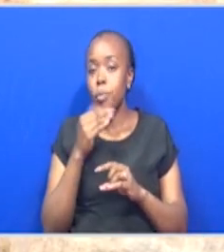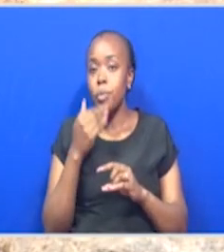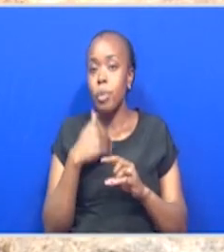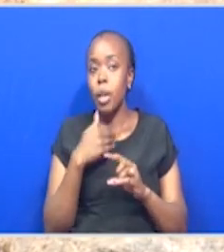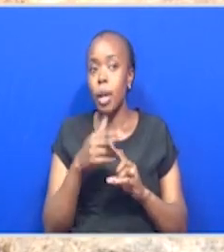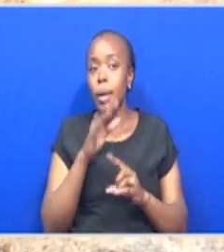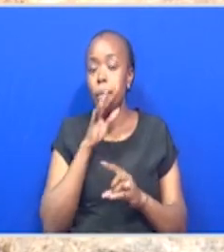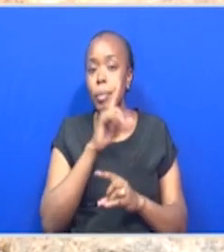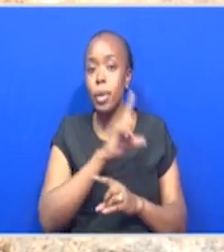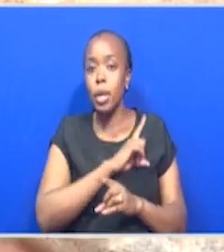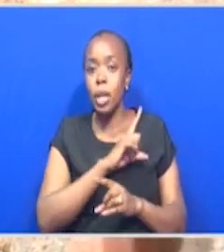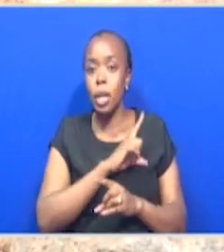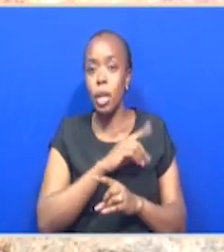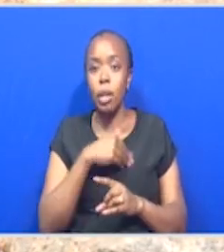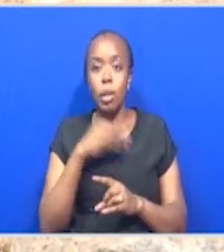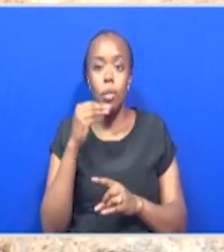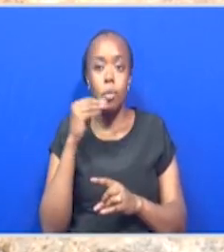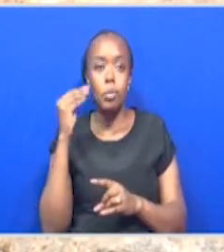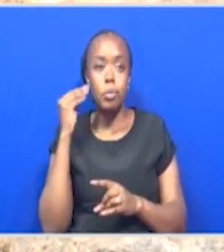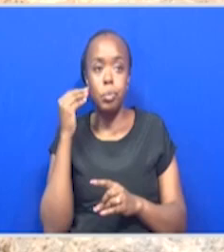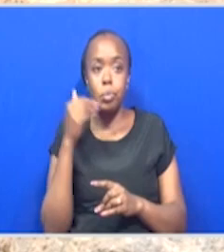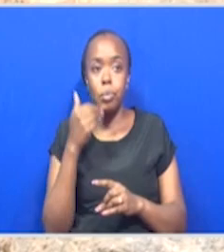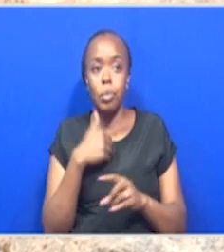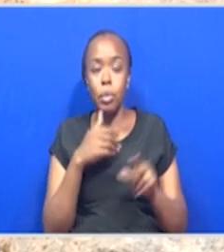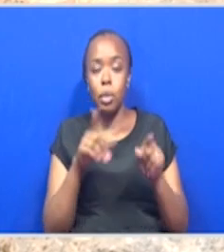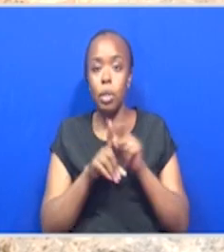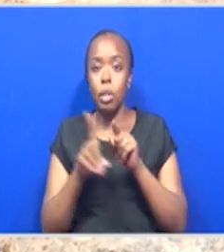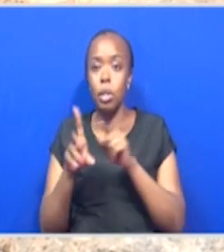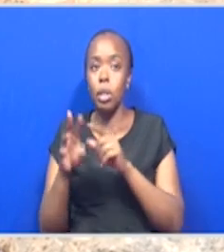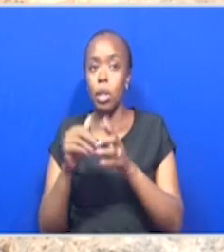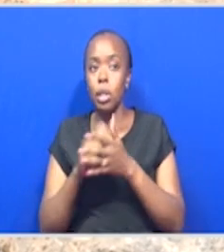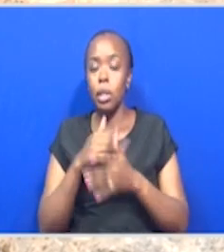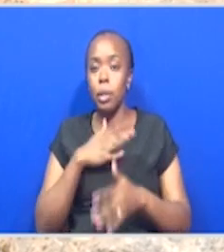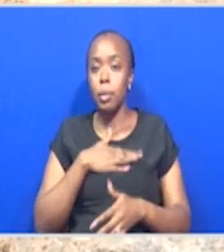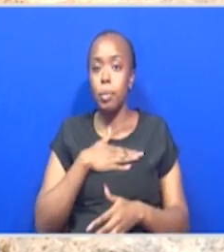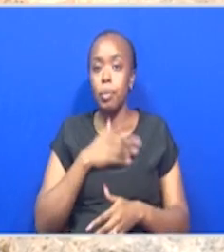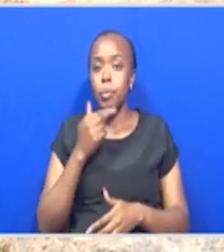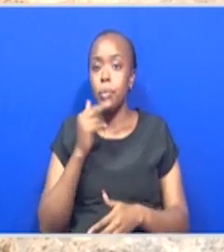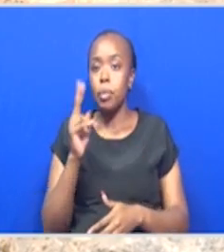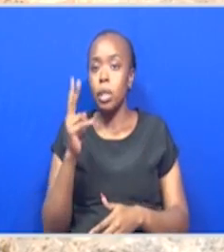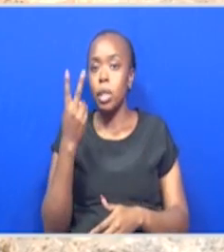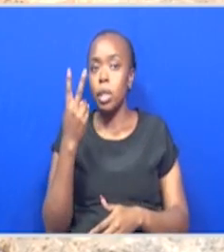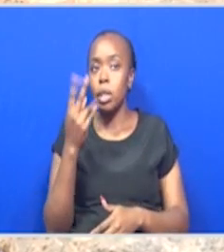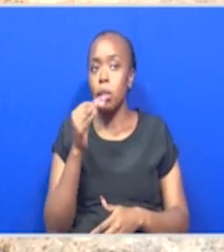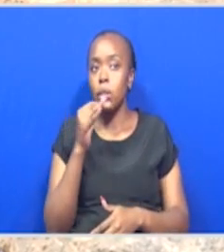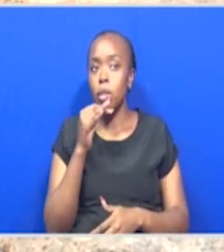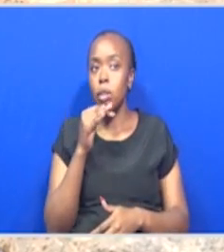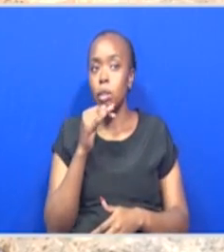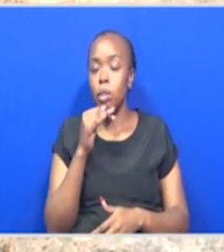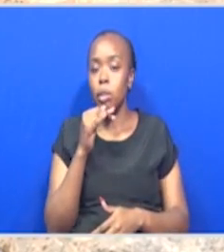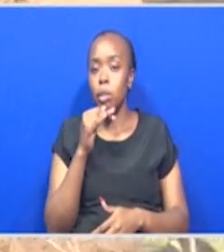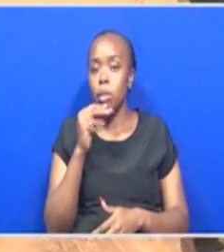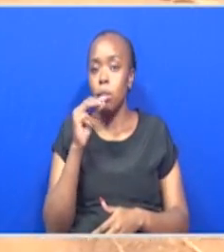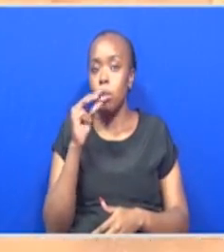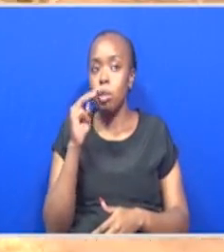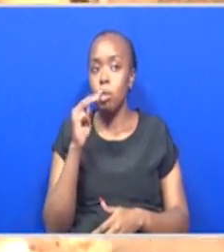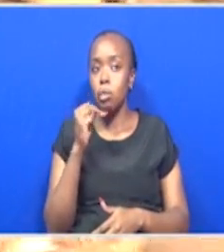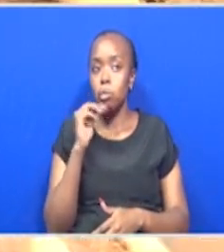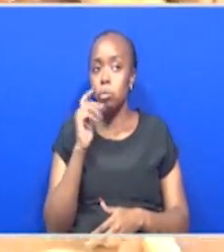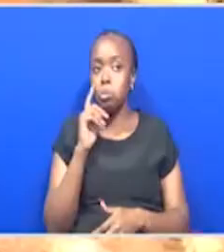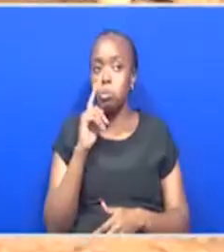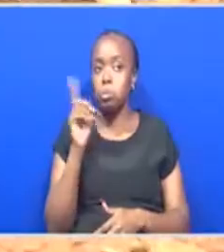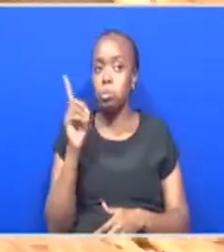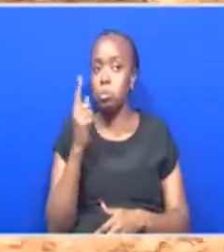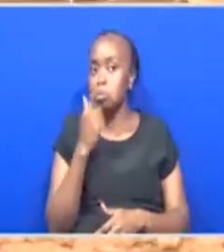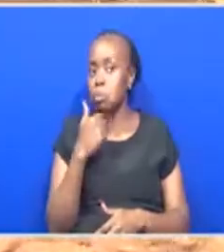bahati. Nyumbani nilikuwa pia na vijana wangu wawili, Maxwell Kamau ambaye